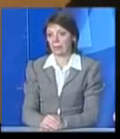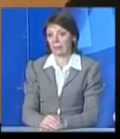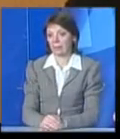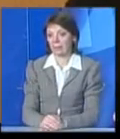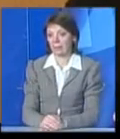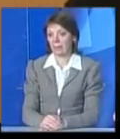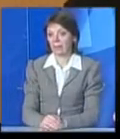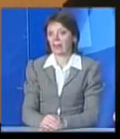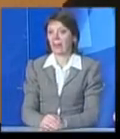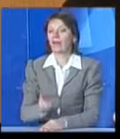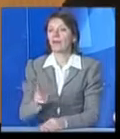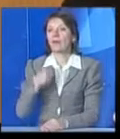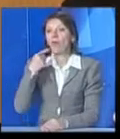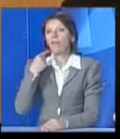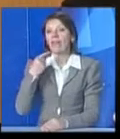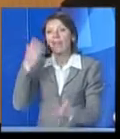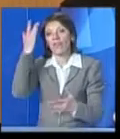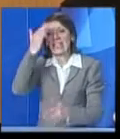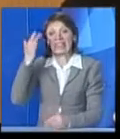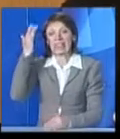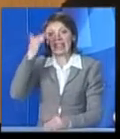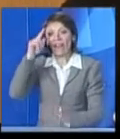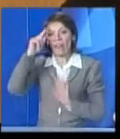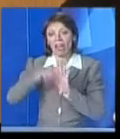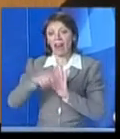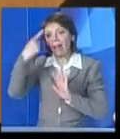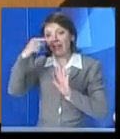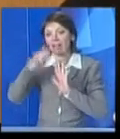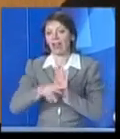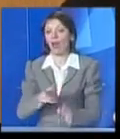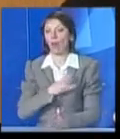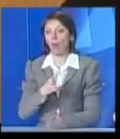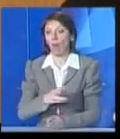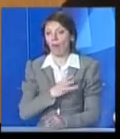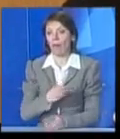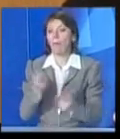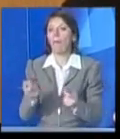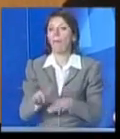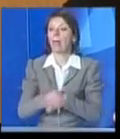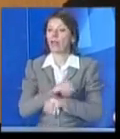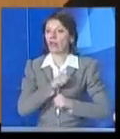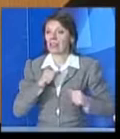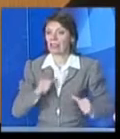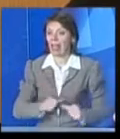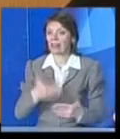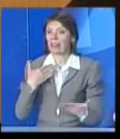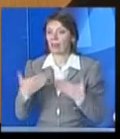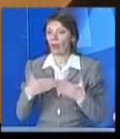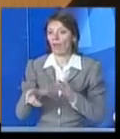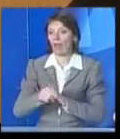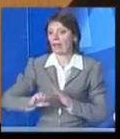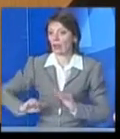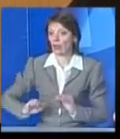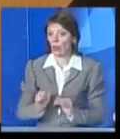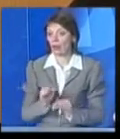Для мене найважніше в житті – віра, надія, любов, милосердя, спілкування з друзями, не